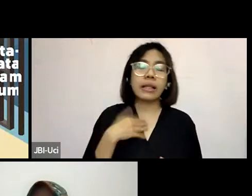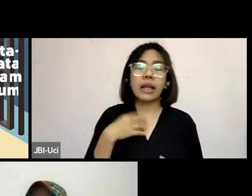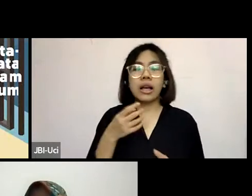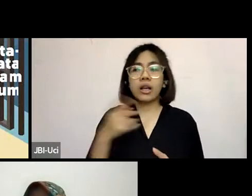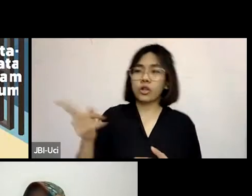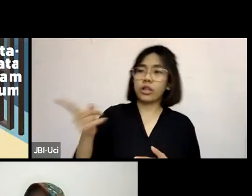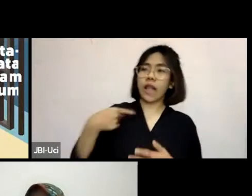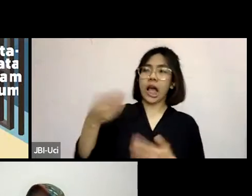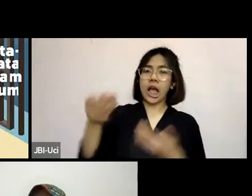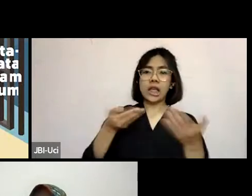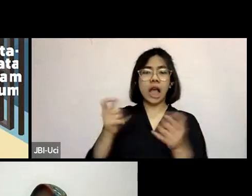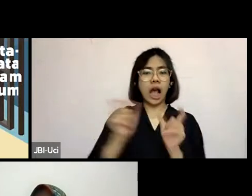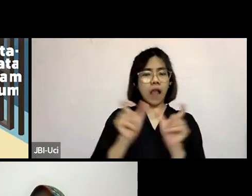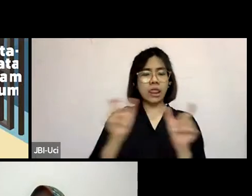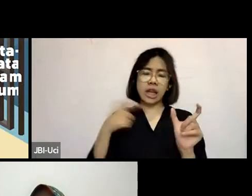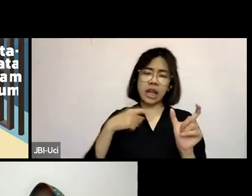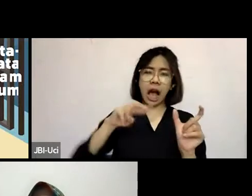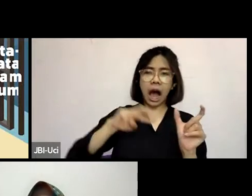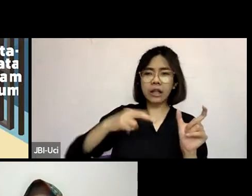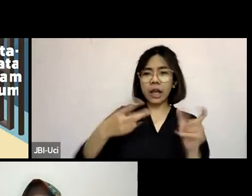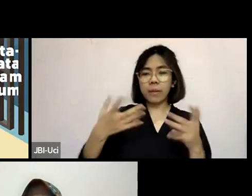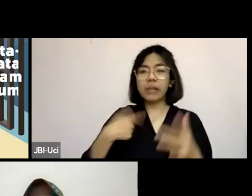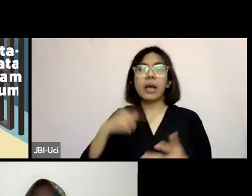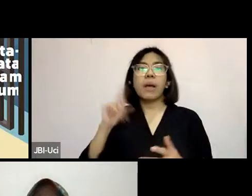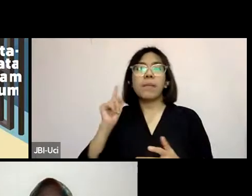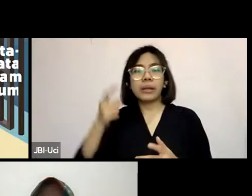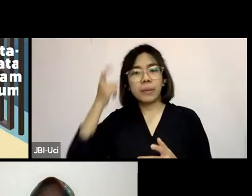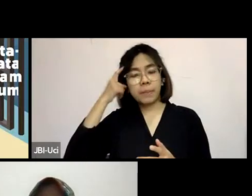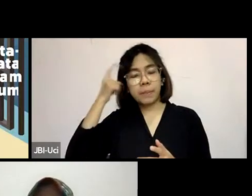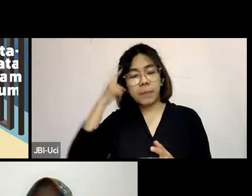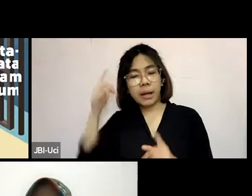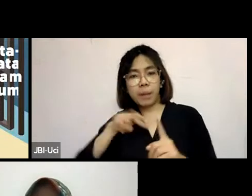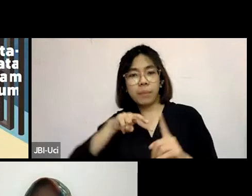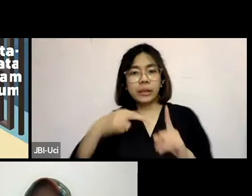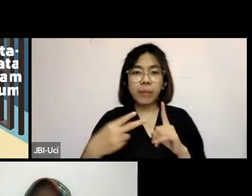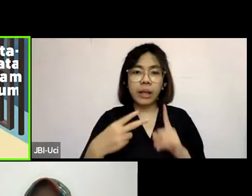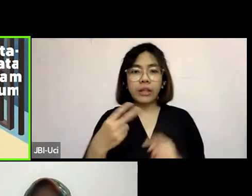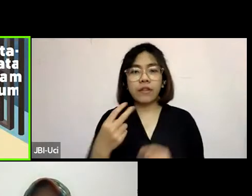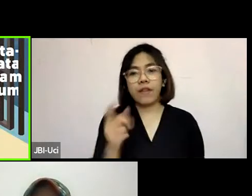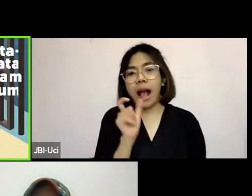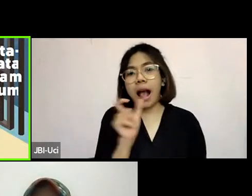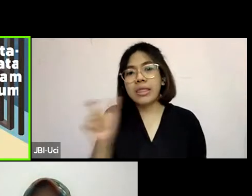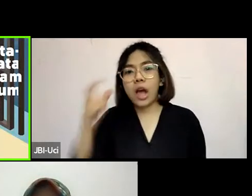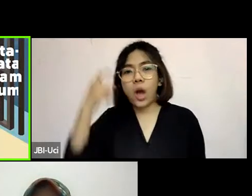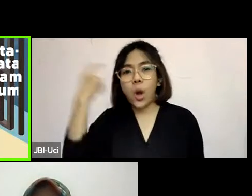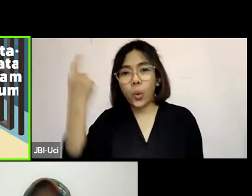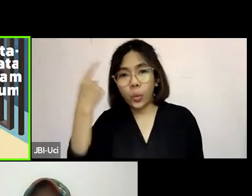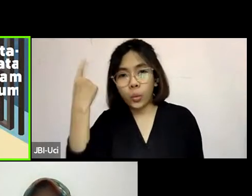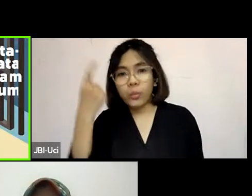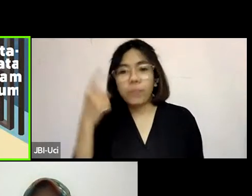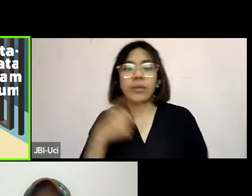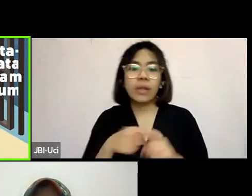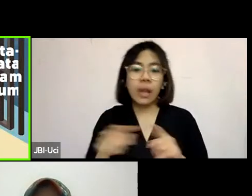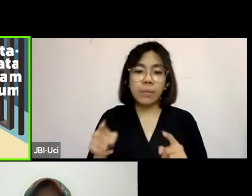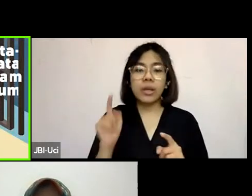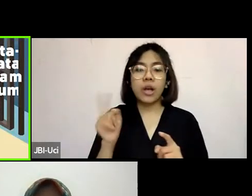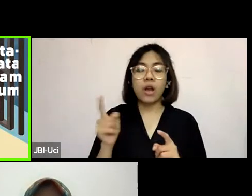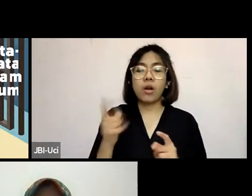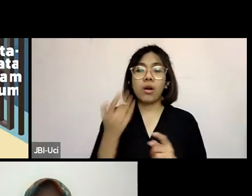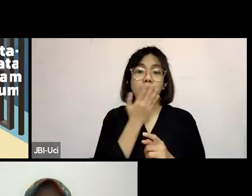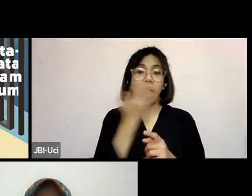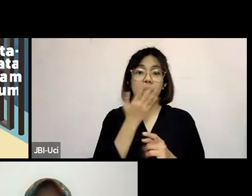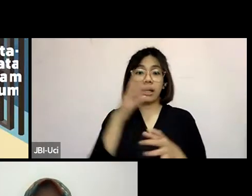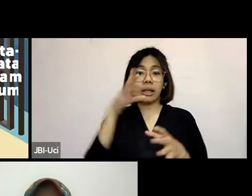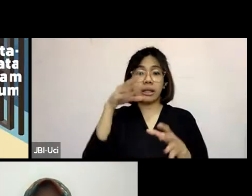meskipun begitu turun temu dengan bahasa sebagai alat bukti maka